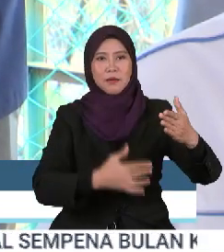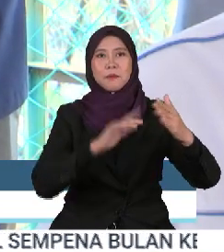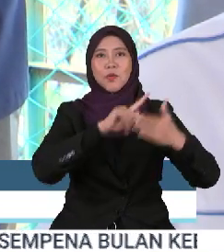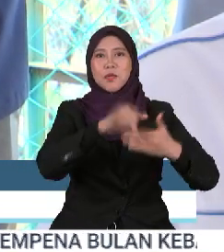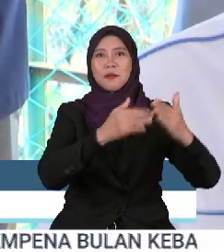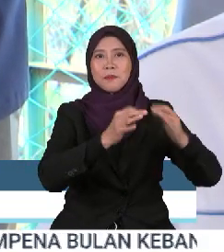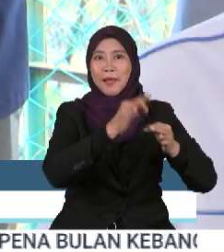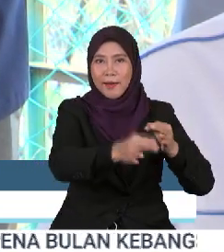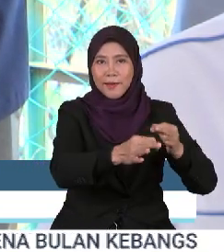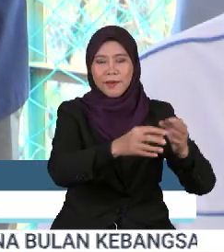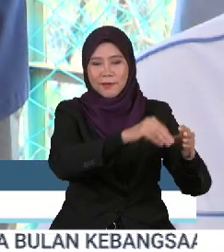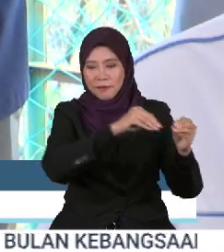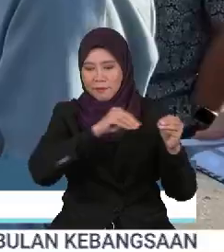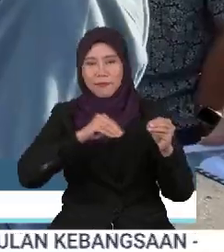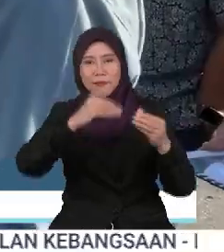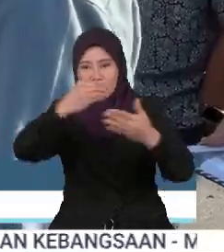terbengkalai